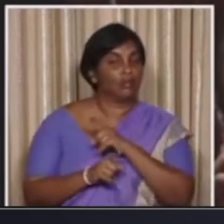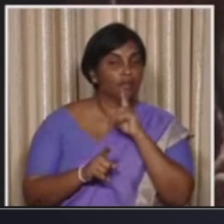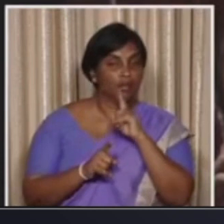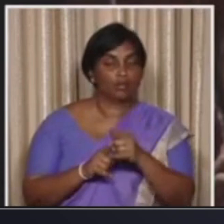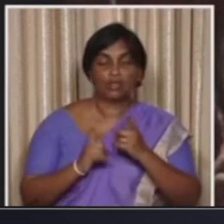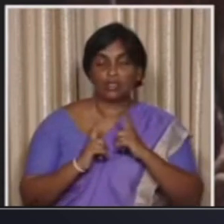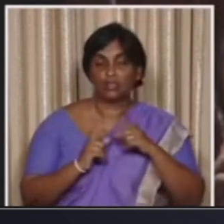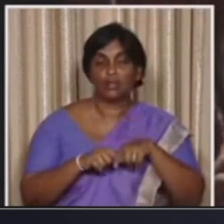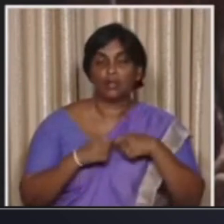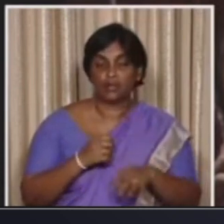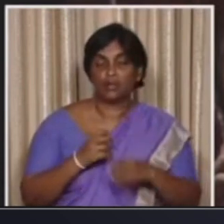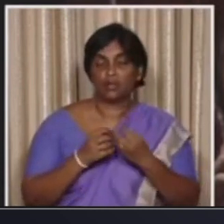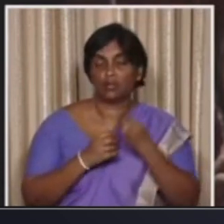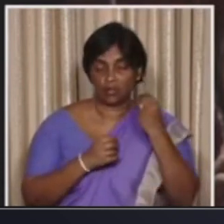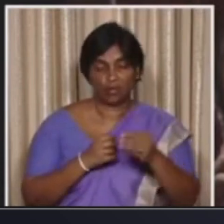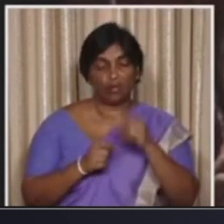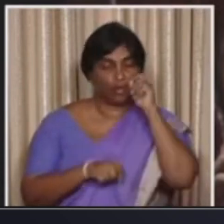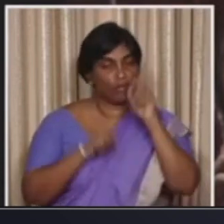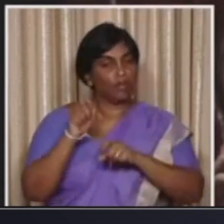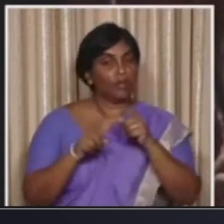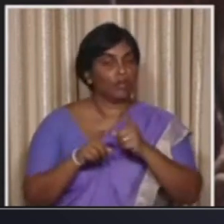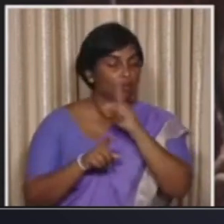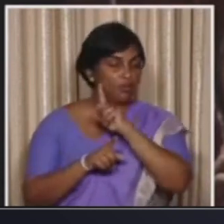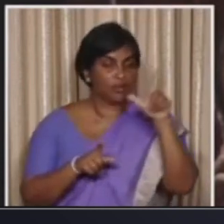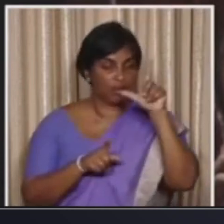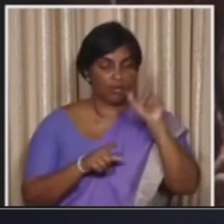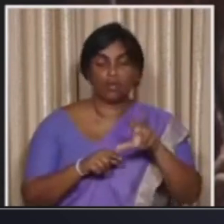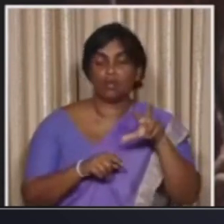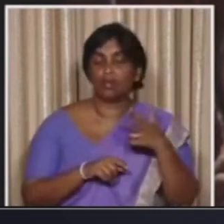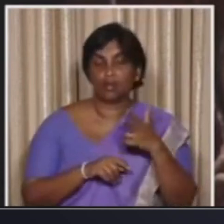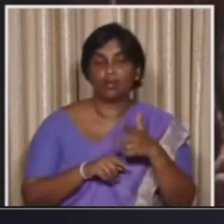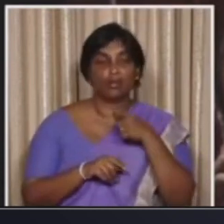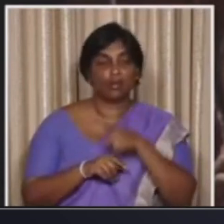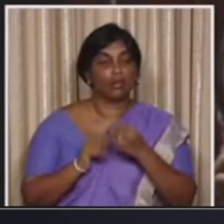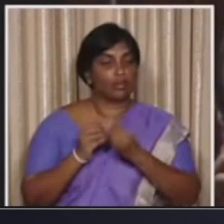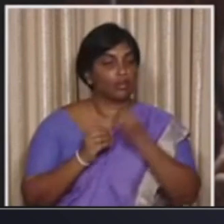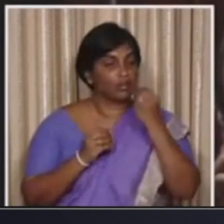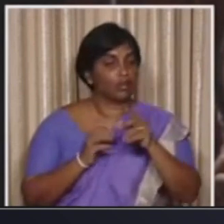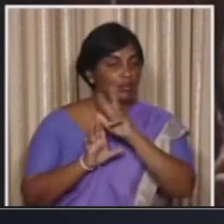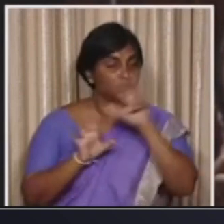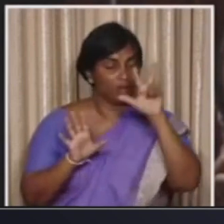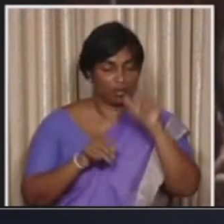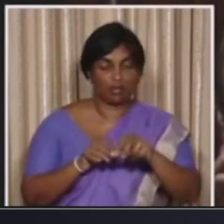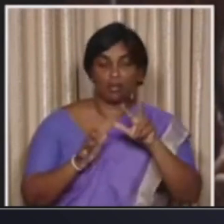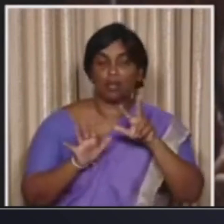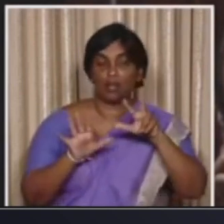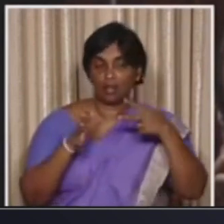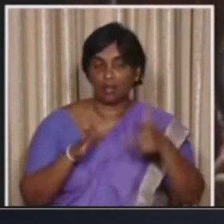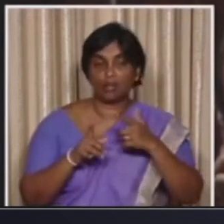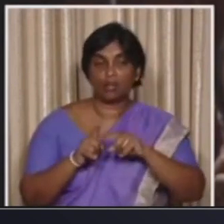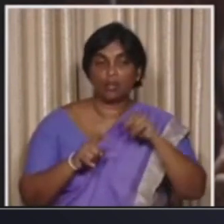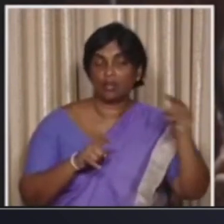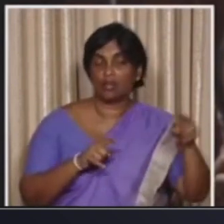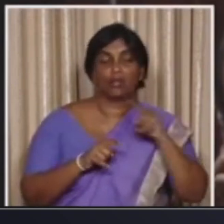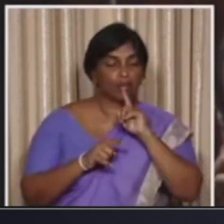ජීවන වියදම් දීමනාවක් දෙනවලු සේවකයන්ට 17,800ක. ඔන්න දෙනවා 17,800ක්. අර පැත්තෙන්